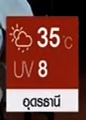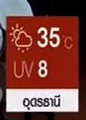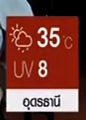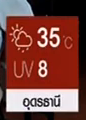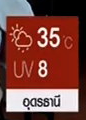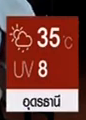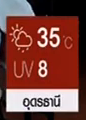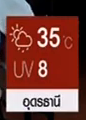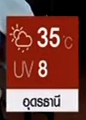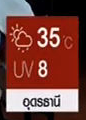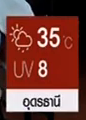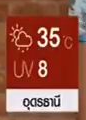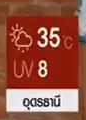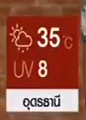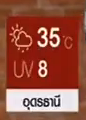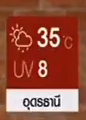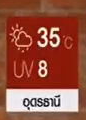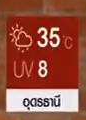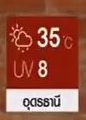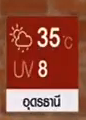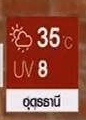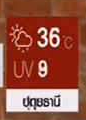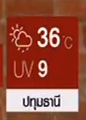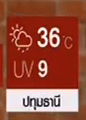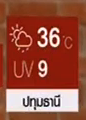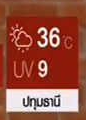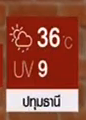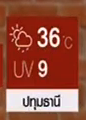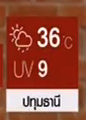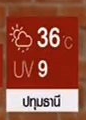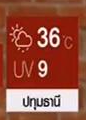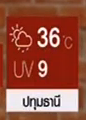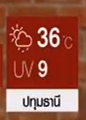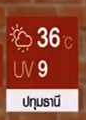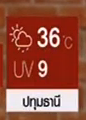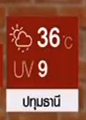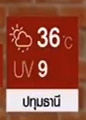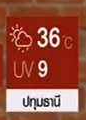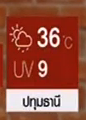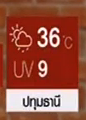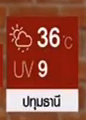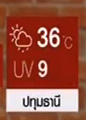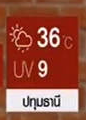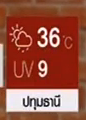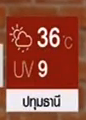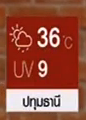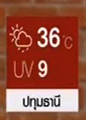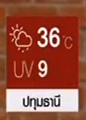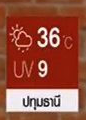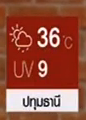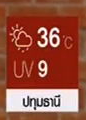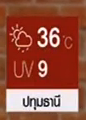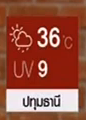วัสดีคุณผู้ชมนะครับเปลี่ยนเวลาใหม่นะฉายไลกว่าเดิมนะครับวันนี้เริ่มมาตอนเช้าซินเจียยูอีซินนี่ฮัวชัยนะครับ ทุกท่าน นะครับวันนี้นะ